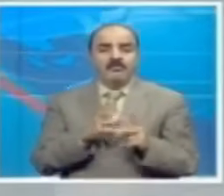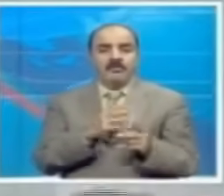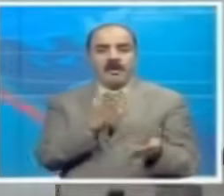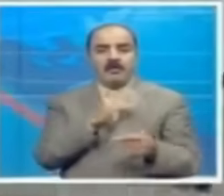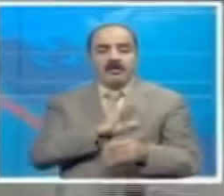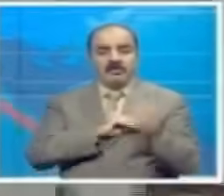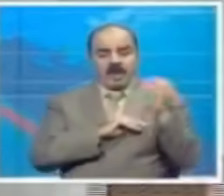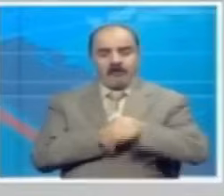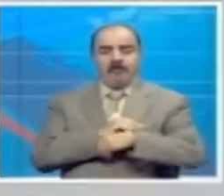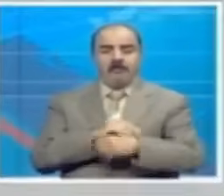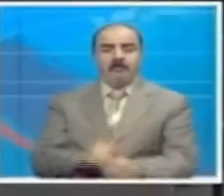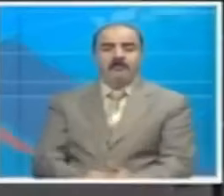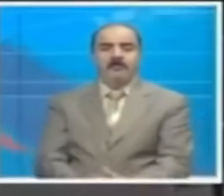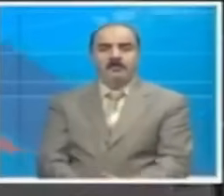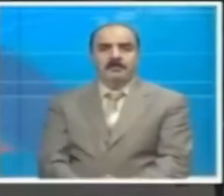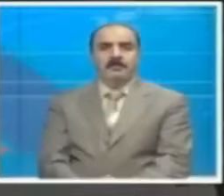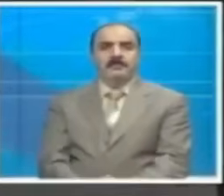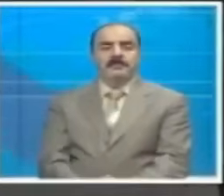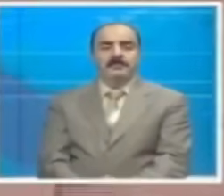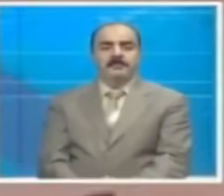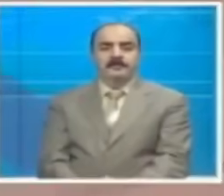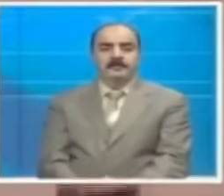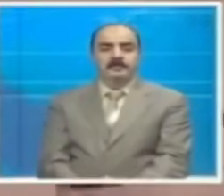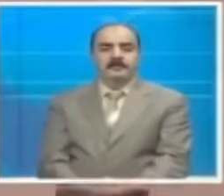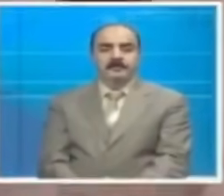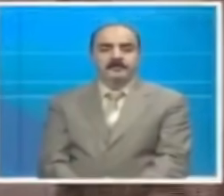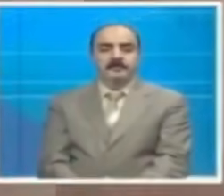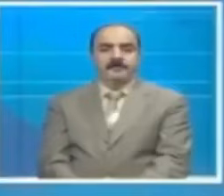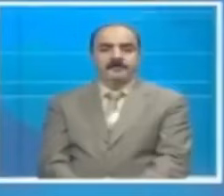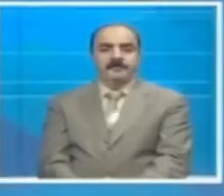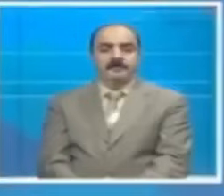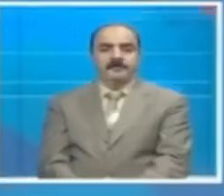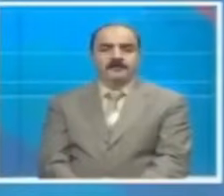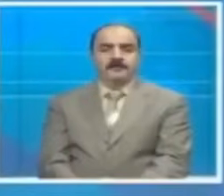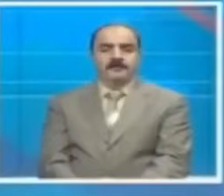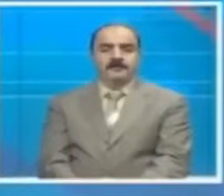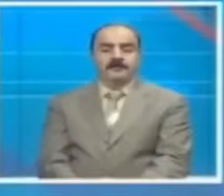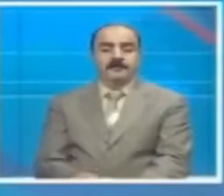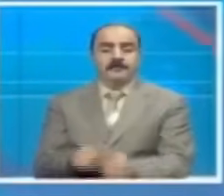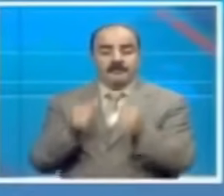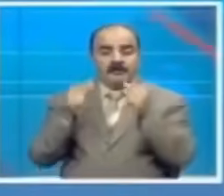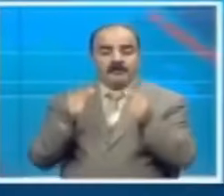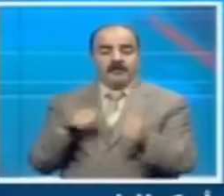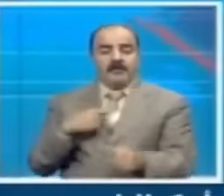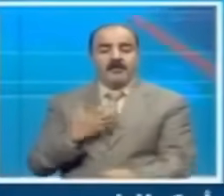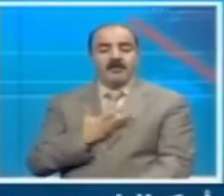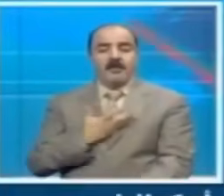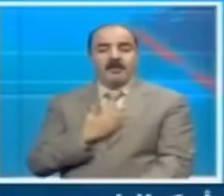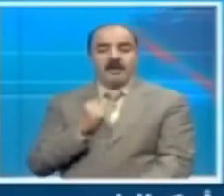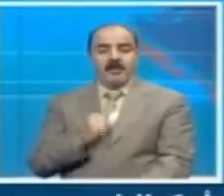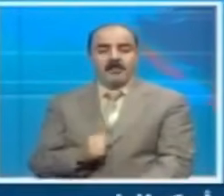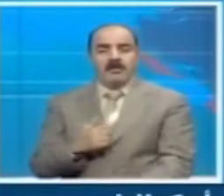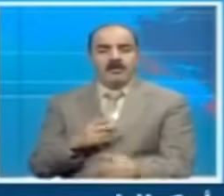التجنيد في صفوفها. أعلن الرئيس الروسي فلاديمير بوتين أن